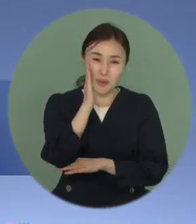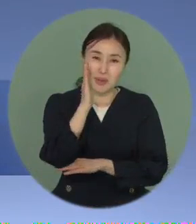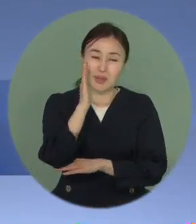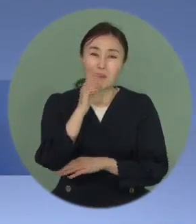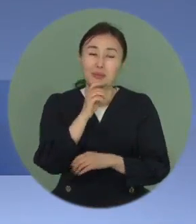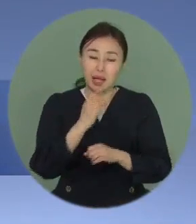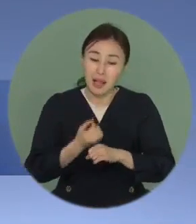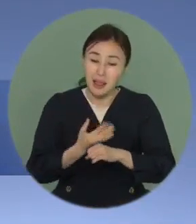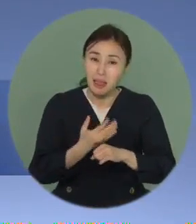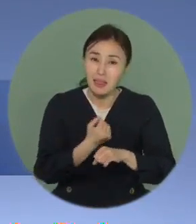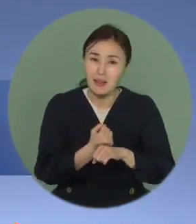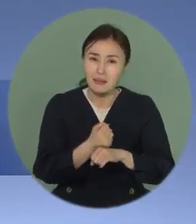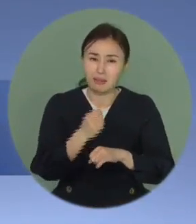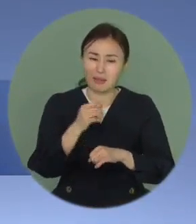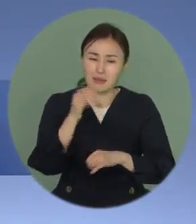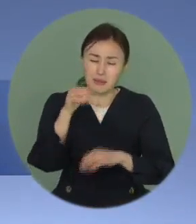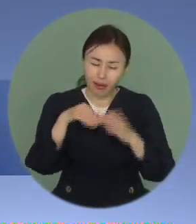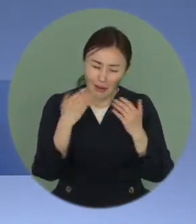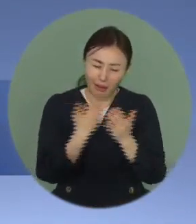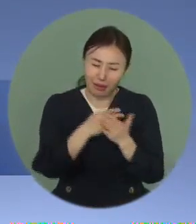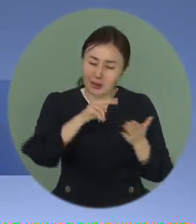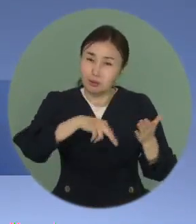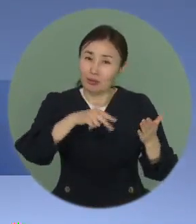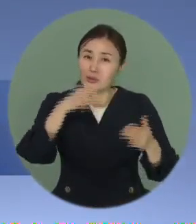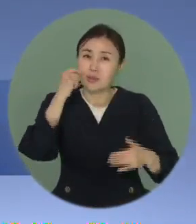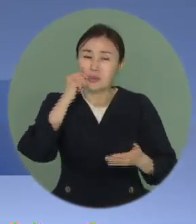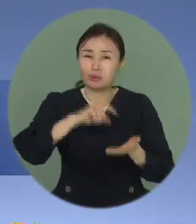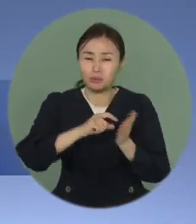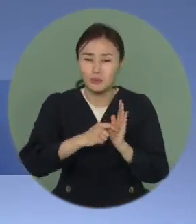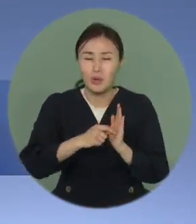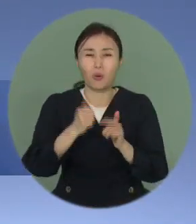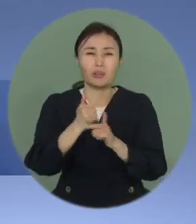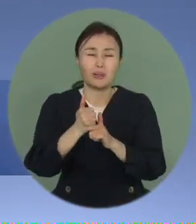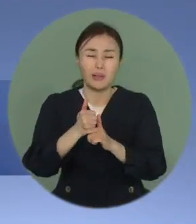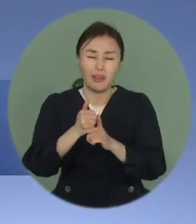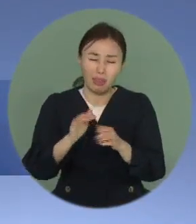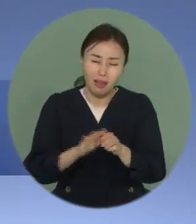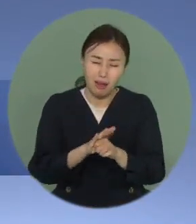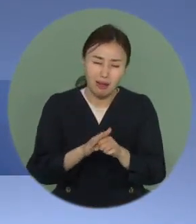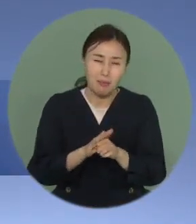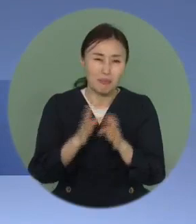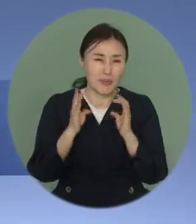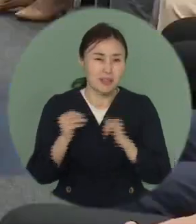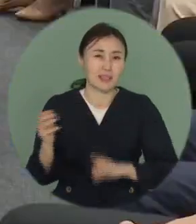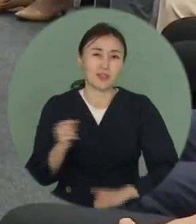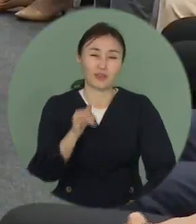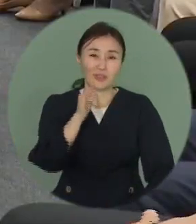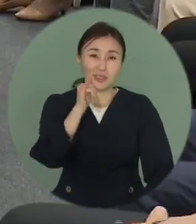전사를 다 읽지 못할 정도로 호남에 많은 을가지고